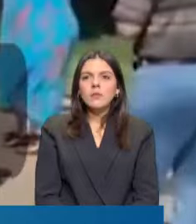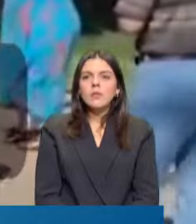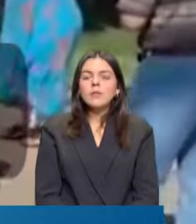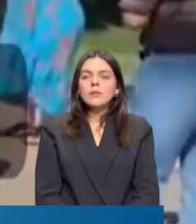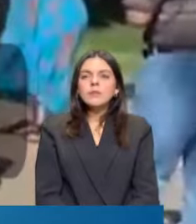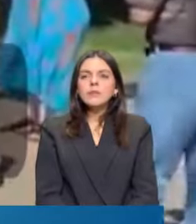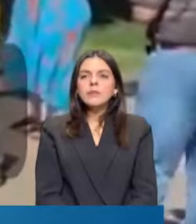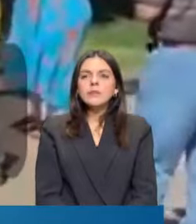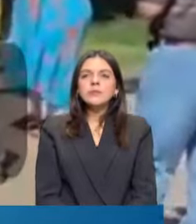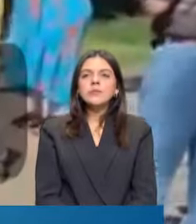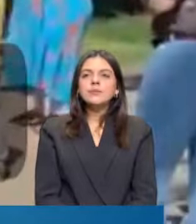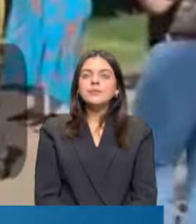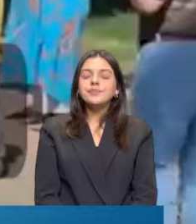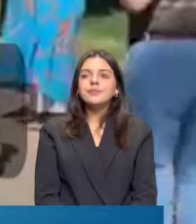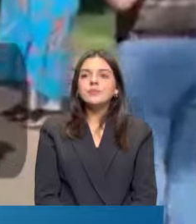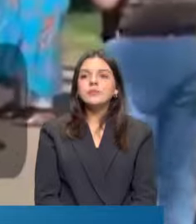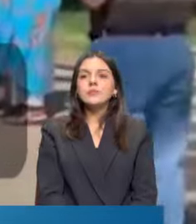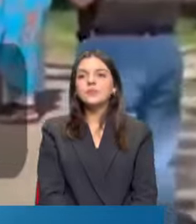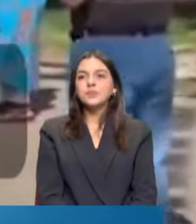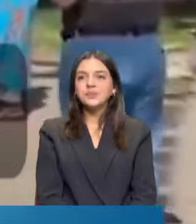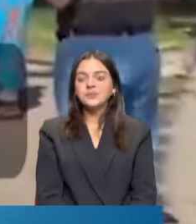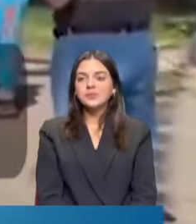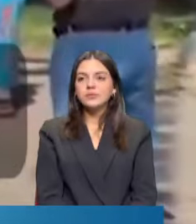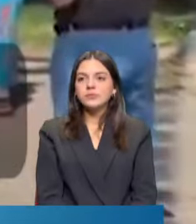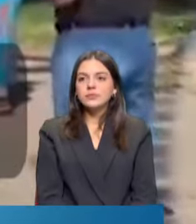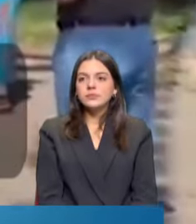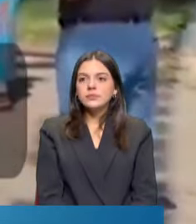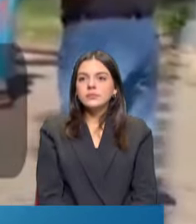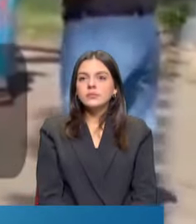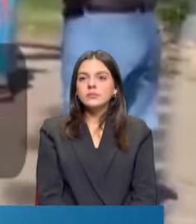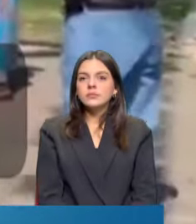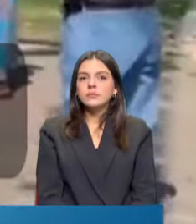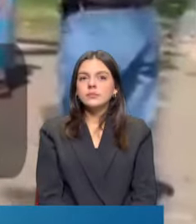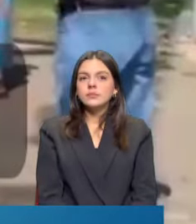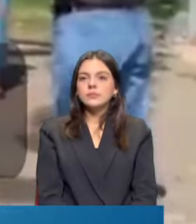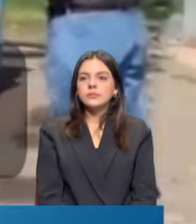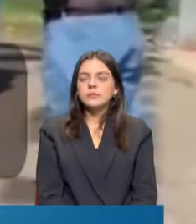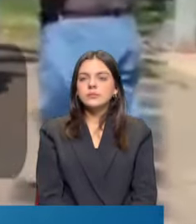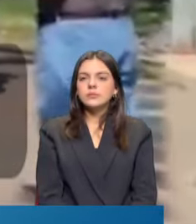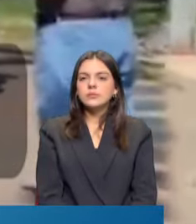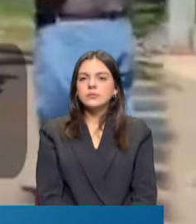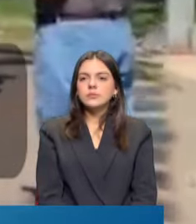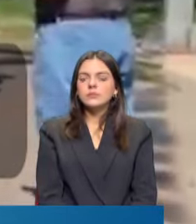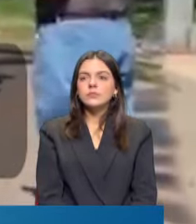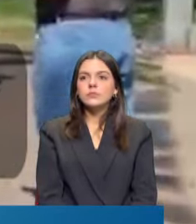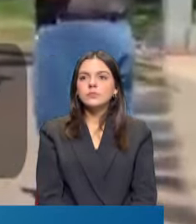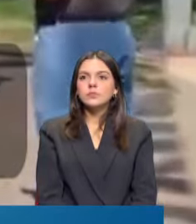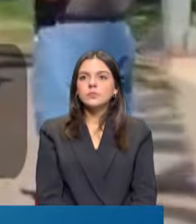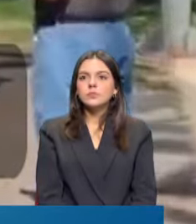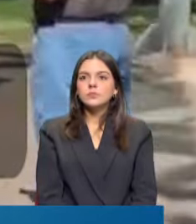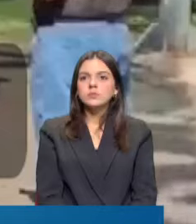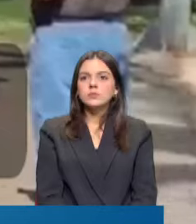Bu alanda Atatürk posterinin ve Türk bayrağının olması gerekirken Haniye'nin posteri